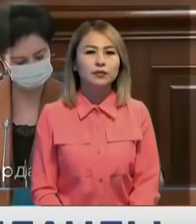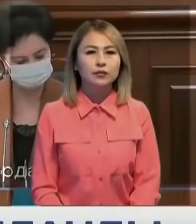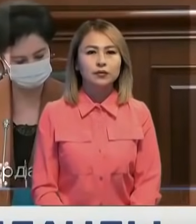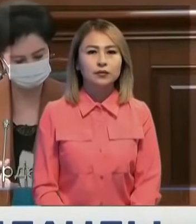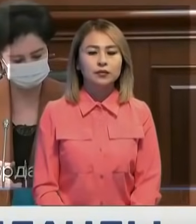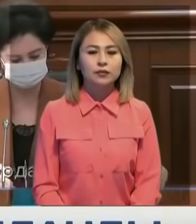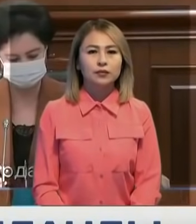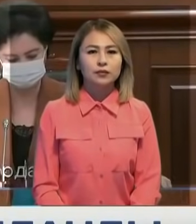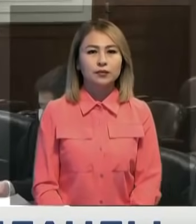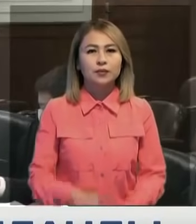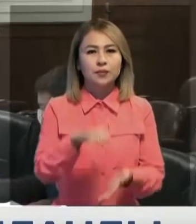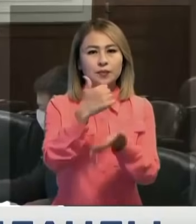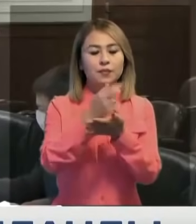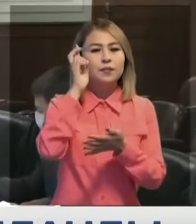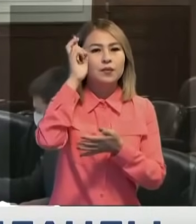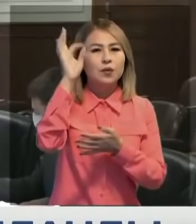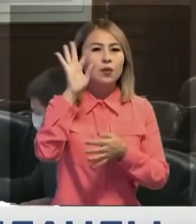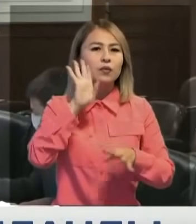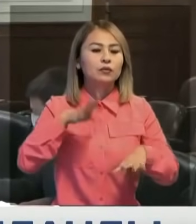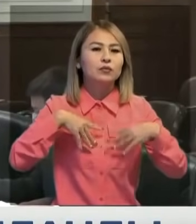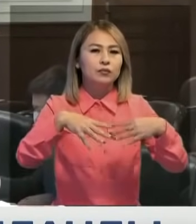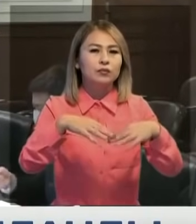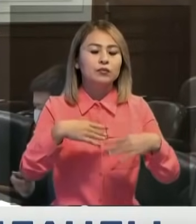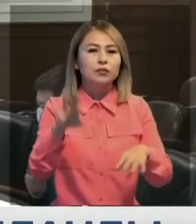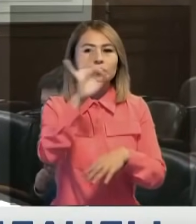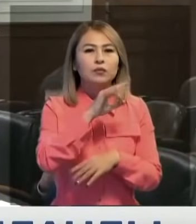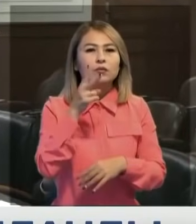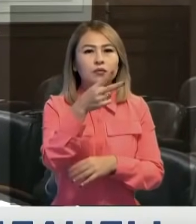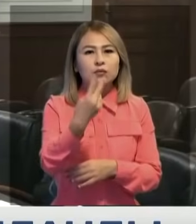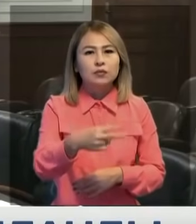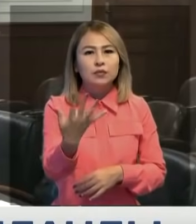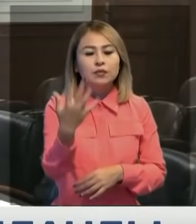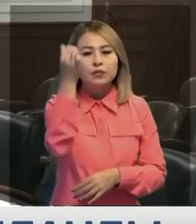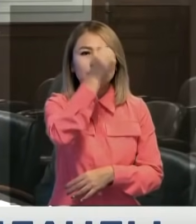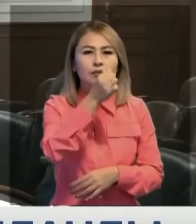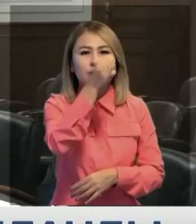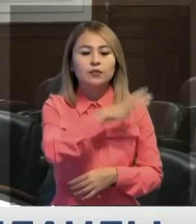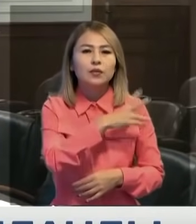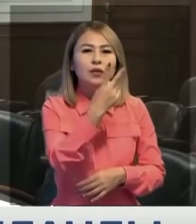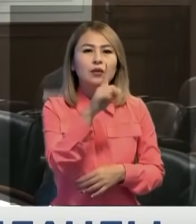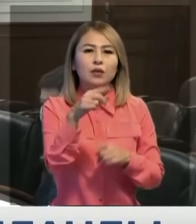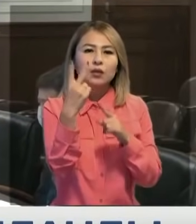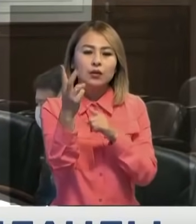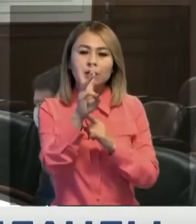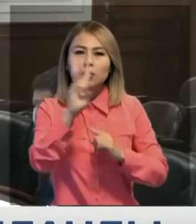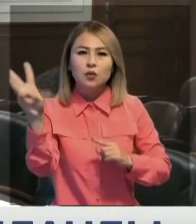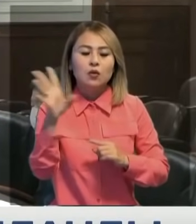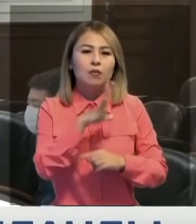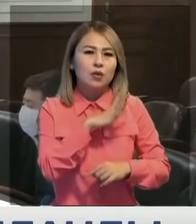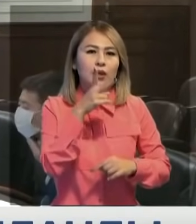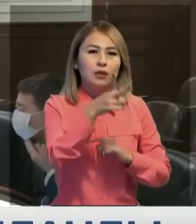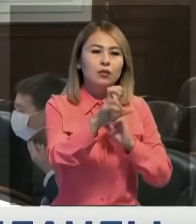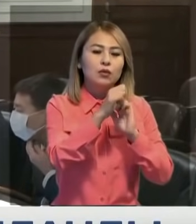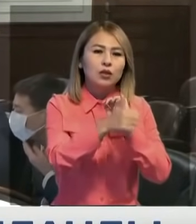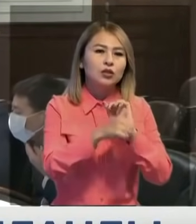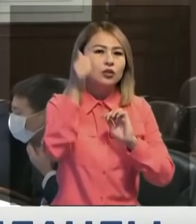Мемлекет басшысы Қасым-Жомарт Кемелұлы Тоқаев суармалы жерлердің аудан 2025 жылға қарай 2,2 миллион гектарға дейін, ал